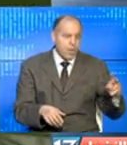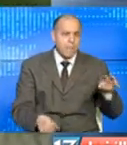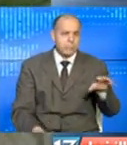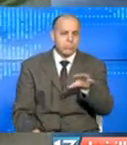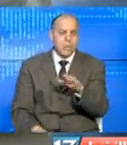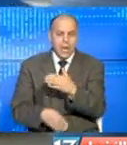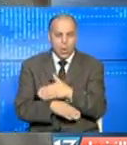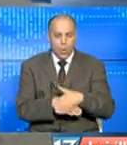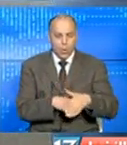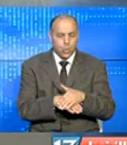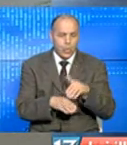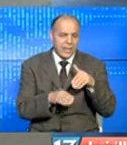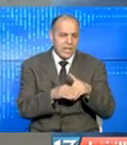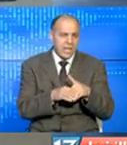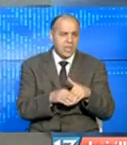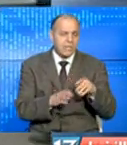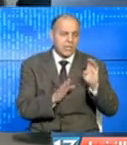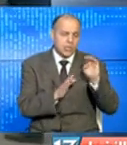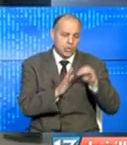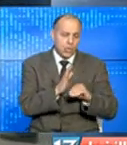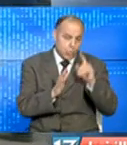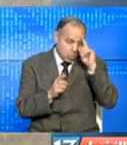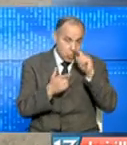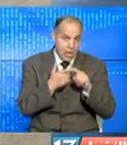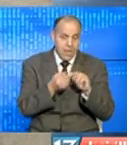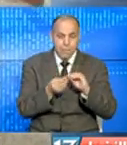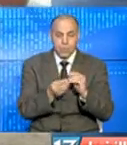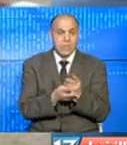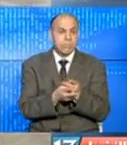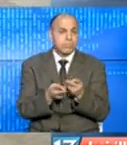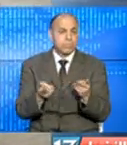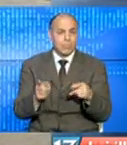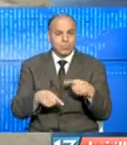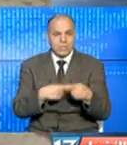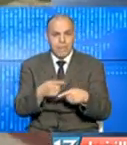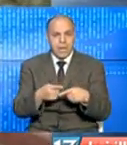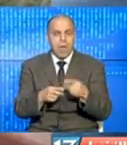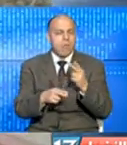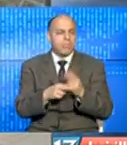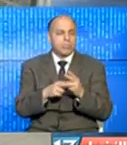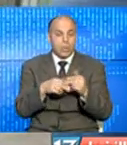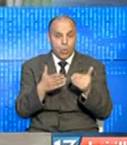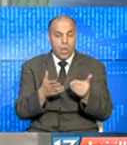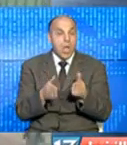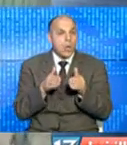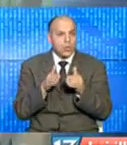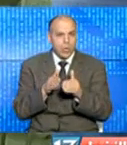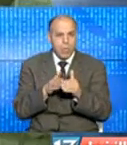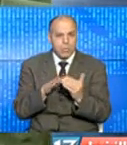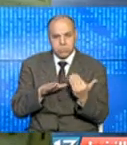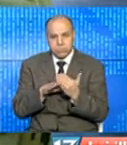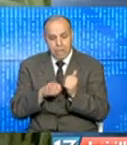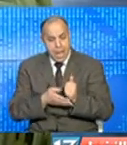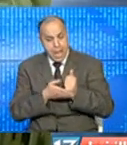المناطق الحدودية والداخلية بالجنوب التونسي الإشكال ذاته مستمر منذ سنوات، ما يتطلب